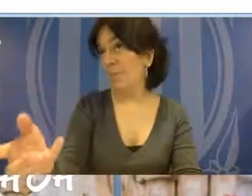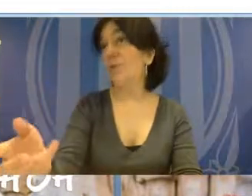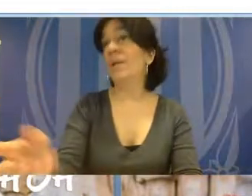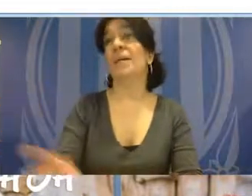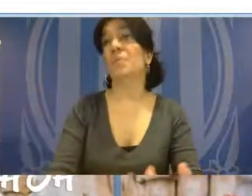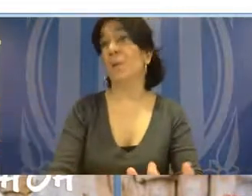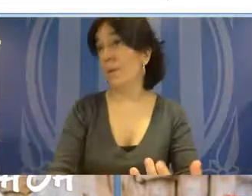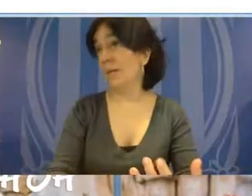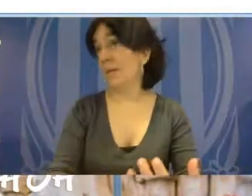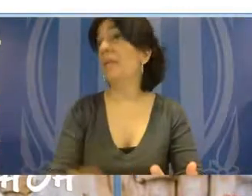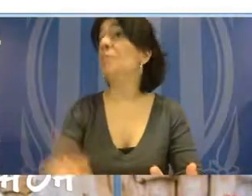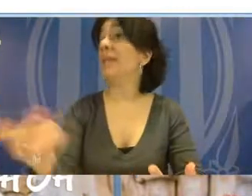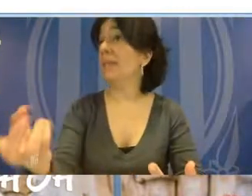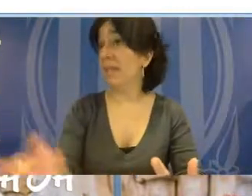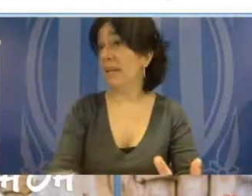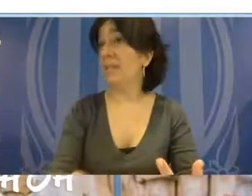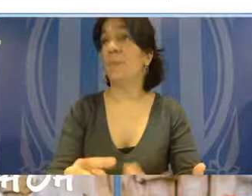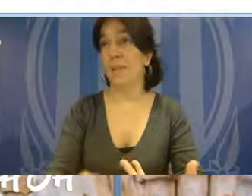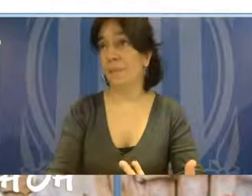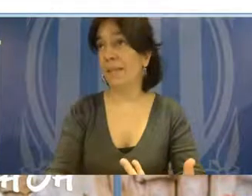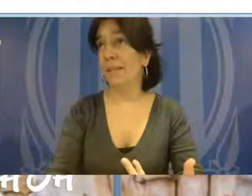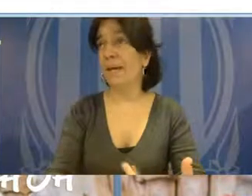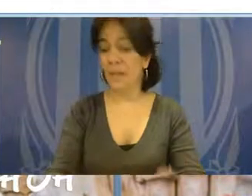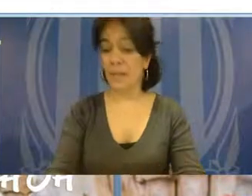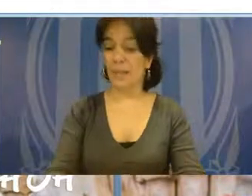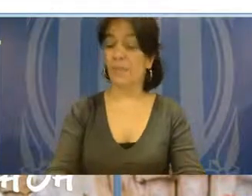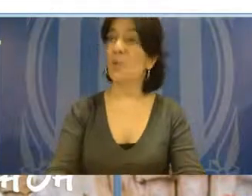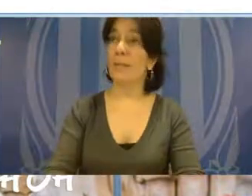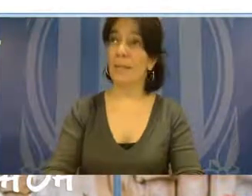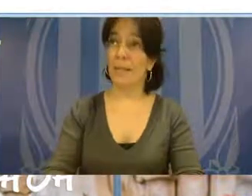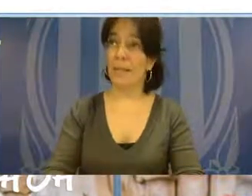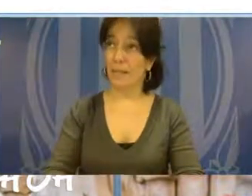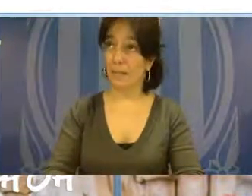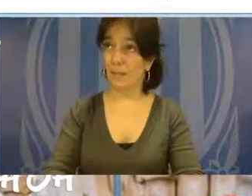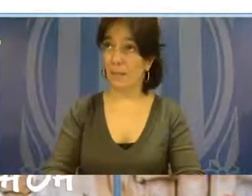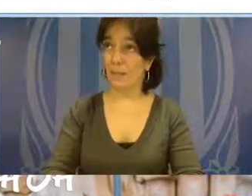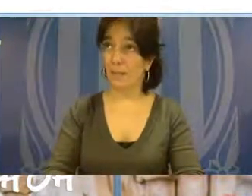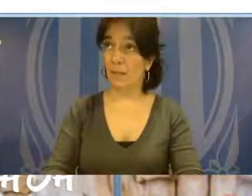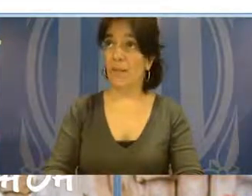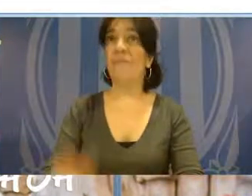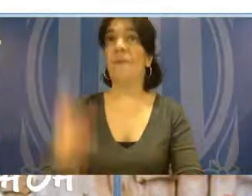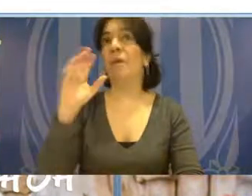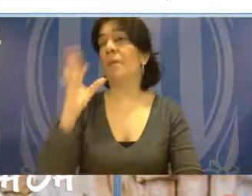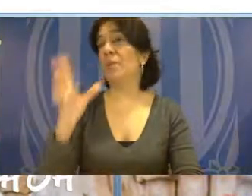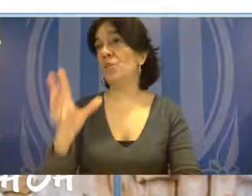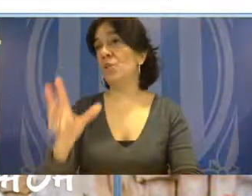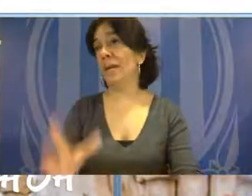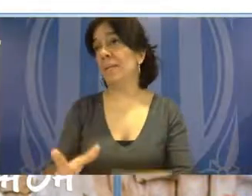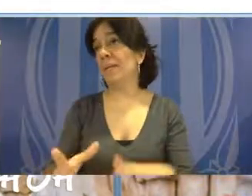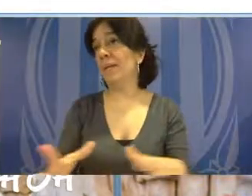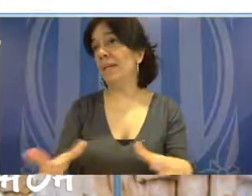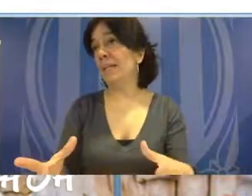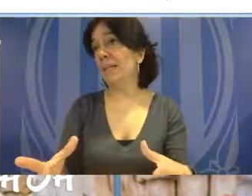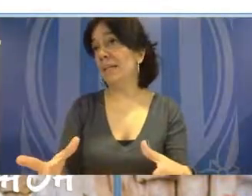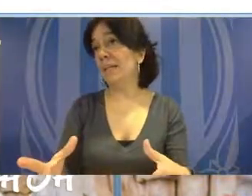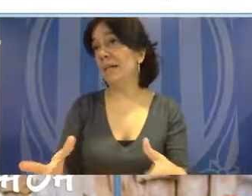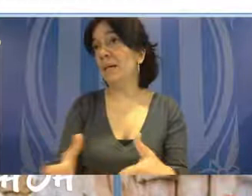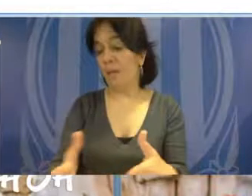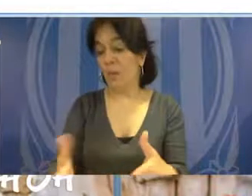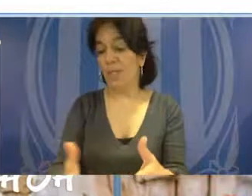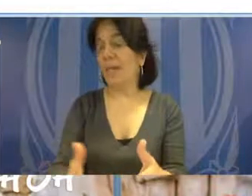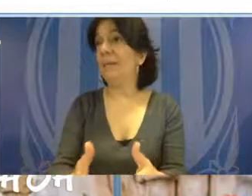siguin bones, per qualitat, per interès, per temàtica, llavors guardem l'enllaç i fem una previsió perquè sempre ens